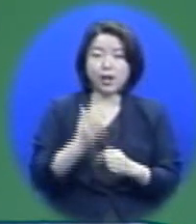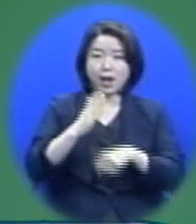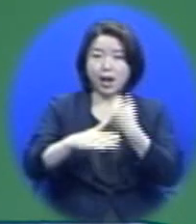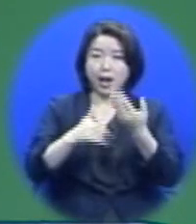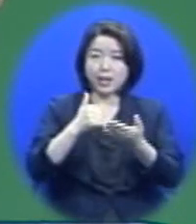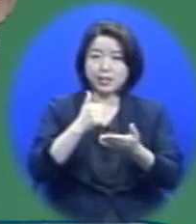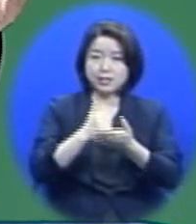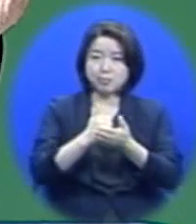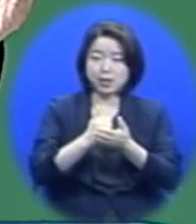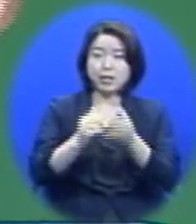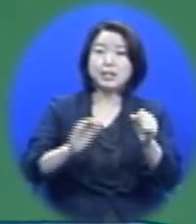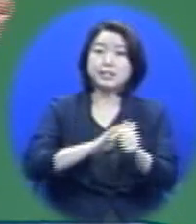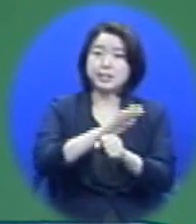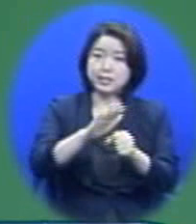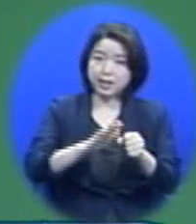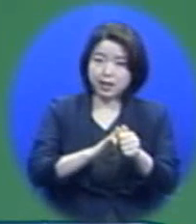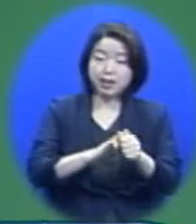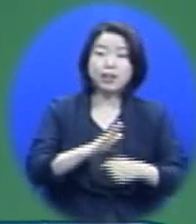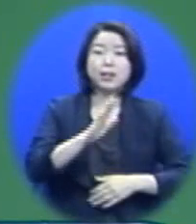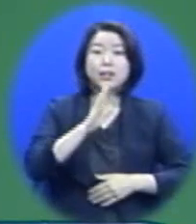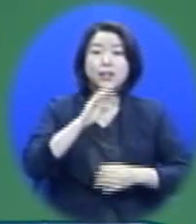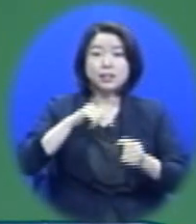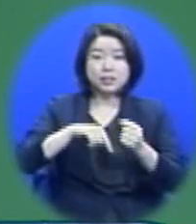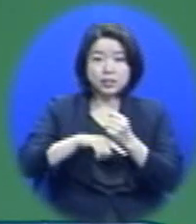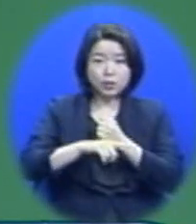하나님의 사랑과 정의를 노래한다.